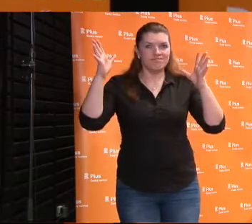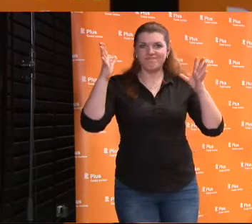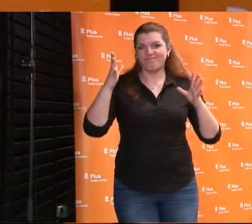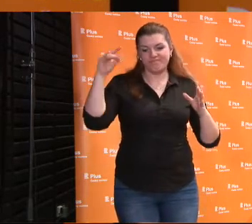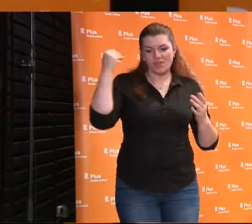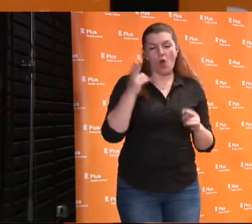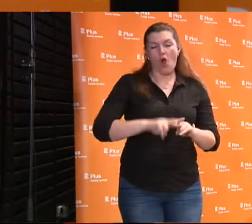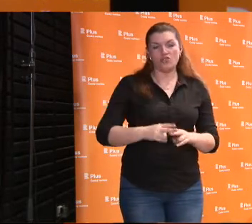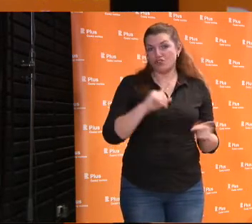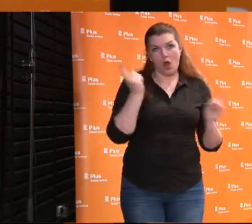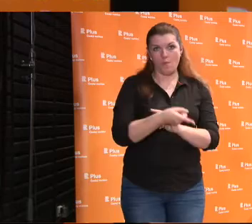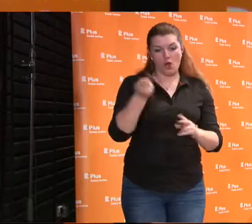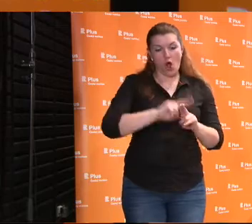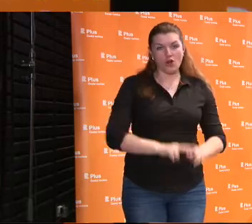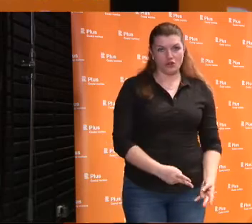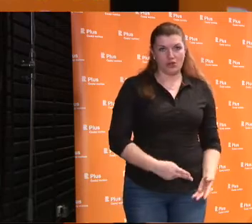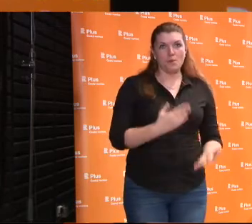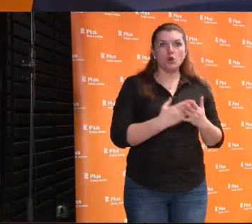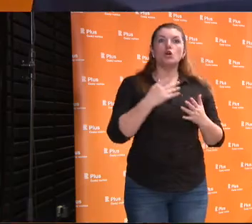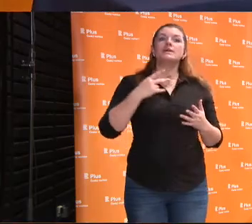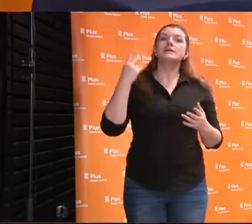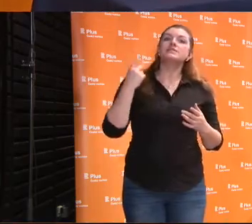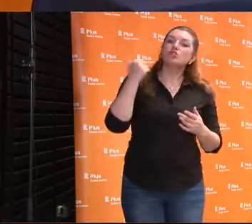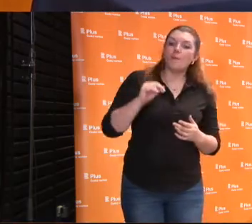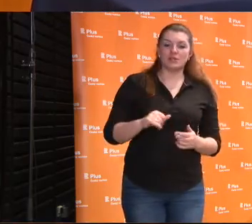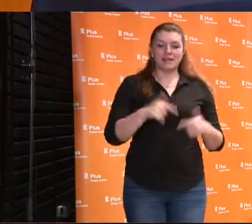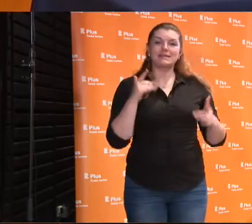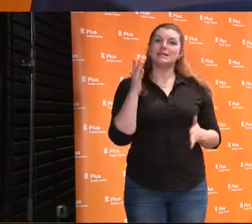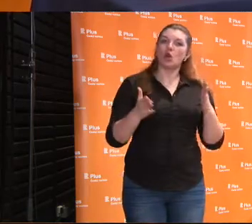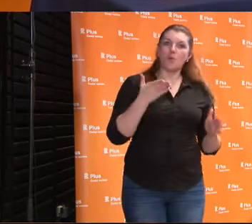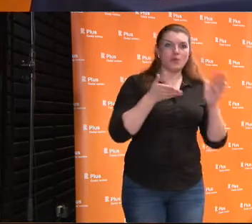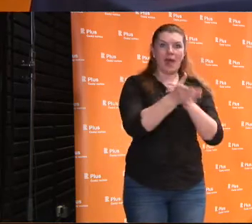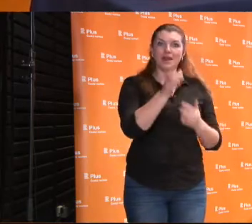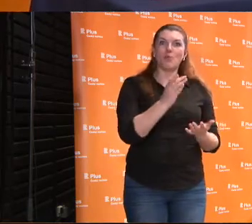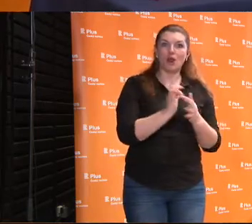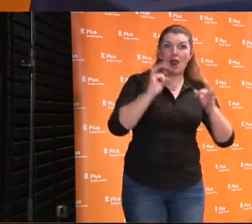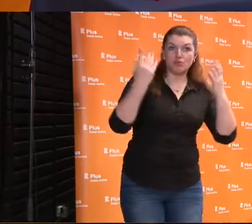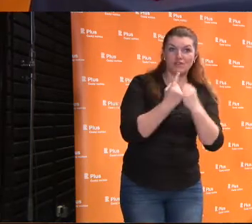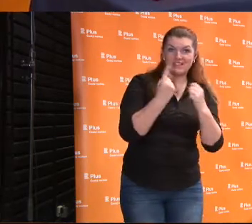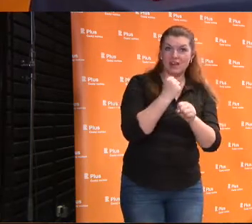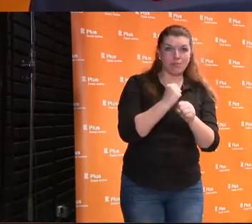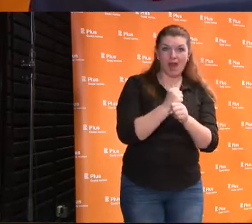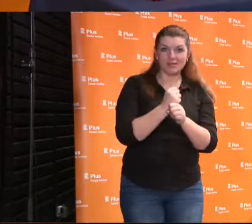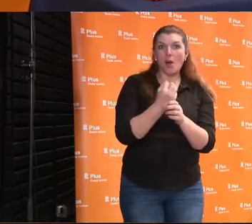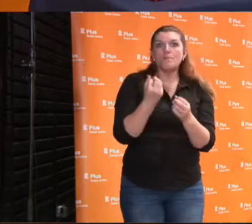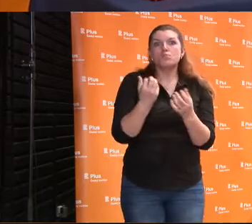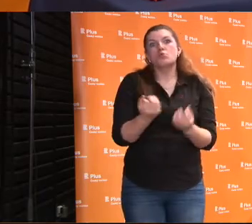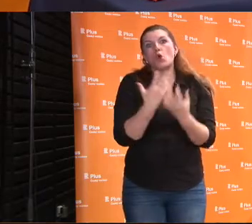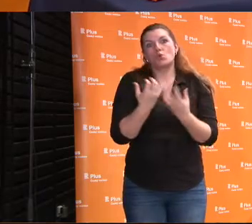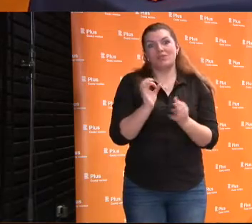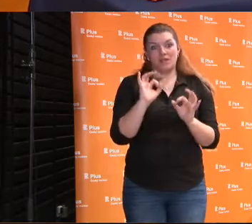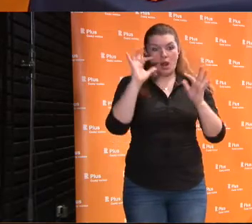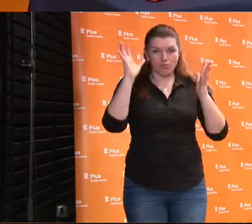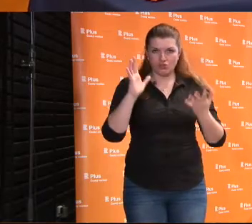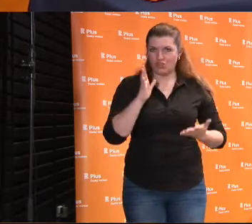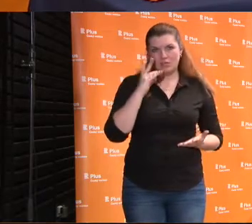i klesla. Takže není to předem dáno, ale ta tendence postupovat v produktivitě